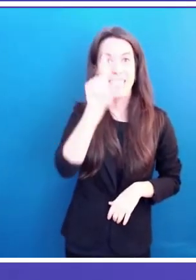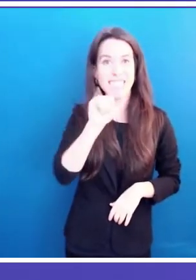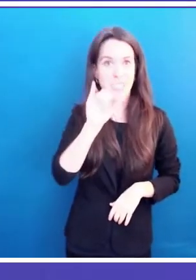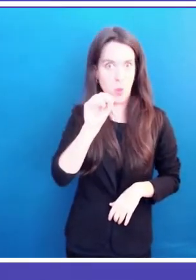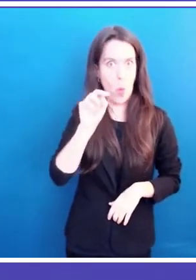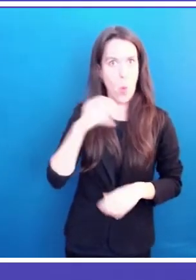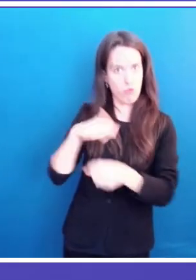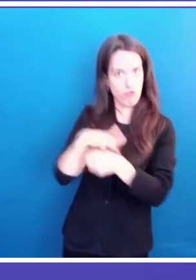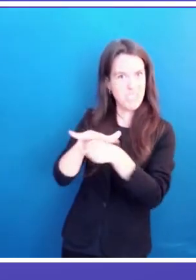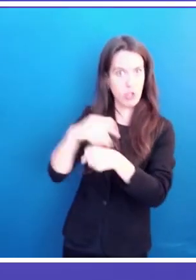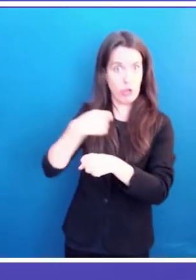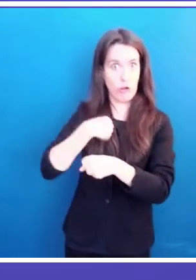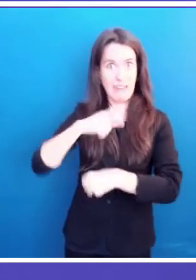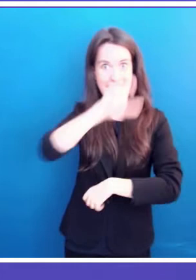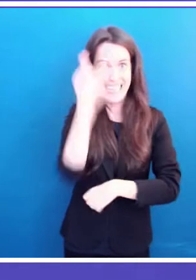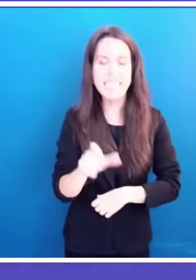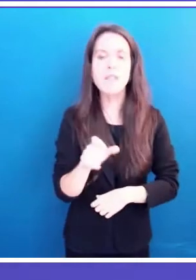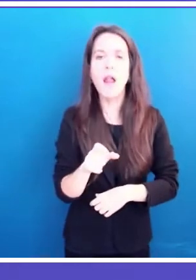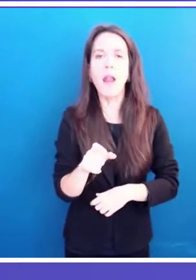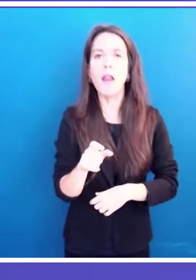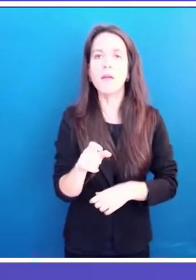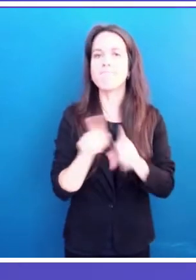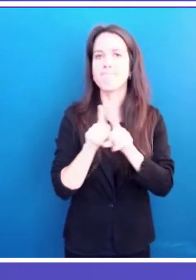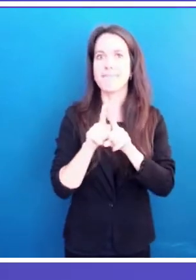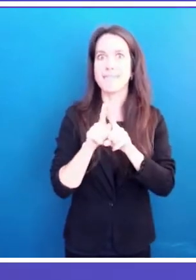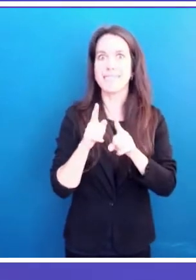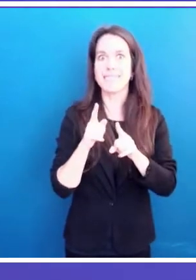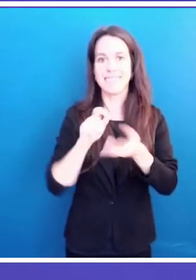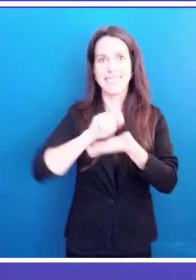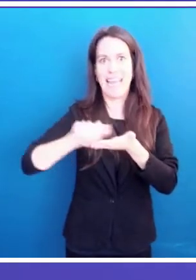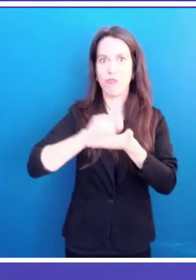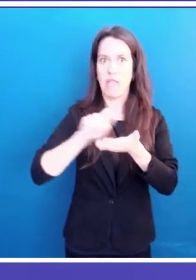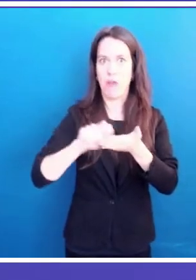ما سنت الحكومة في منطقة لاتسيو.